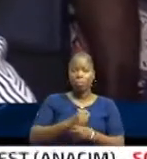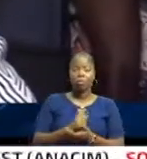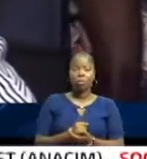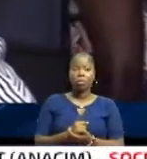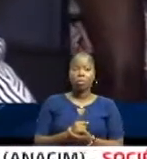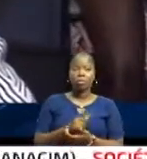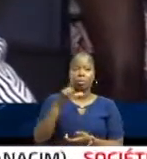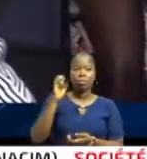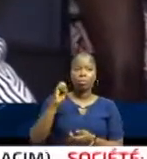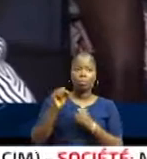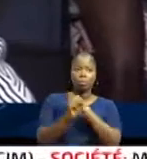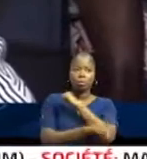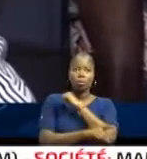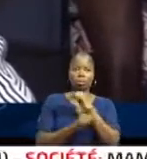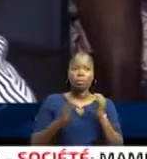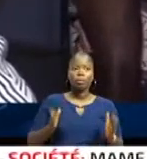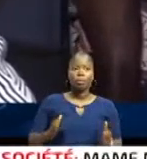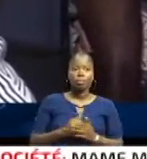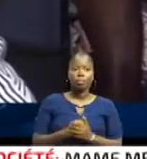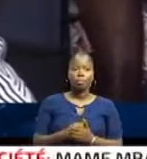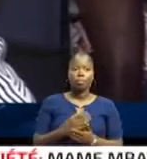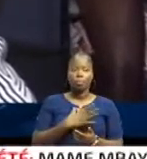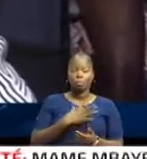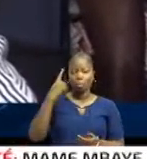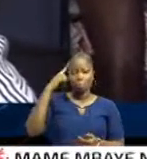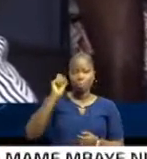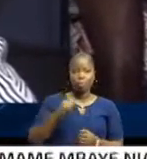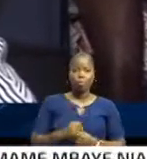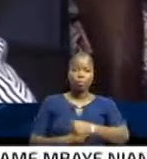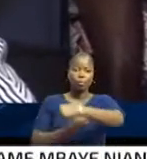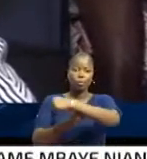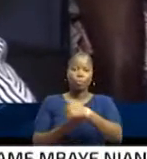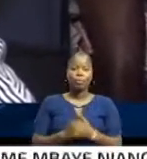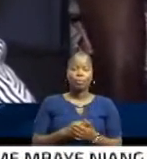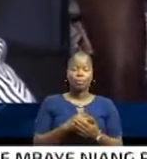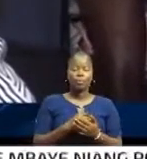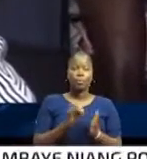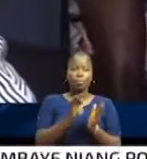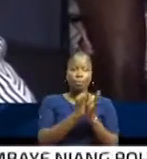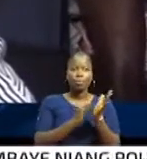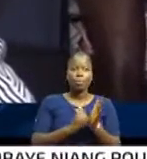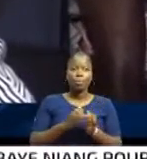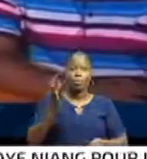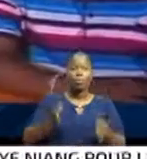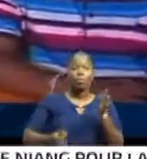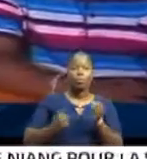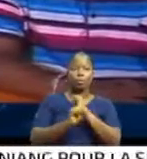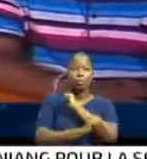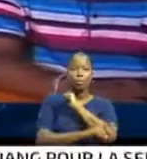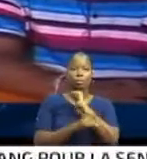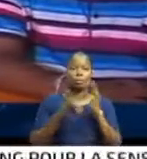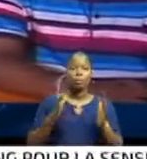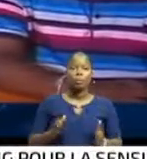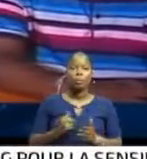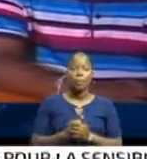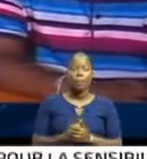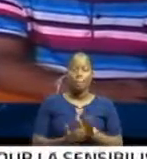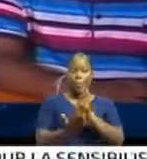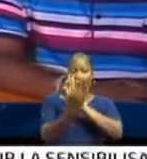son ancrage démocratique pour le judiciaire sénégalaise face à la presse